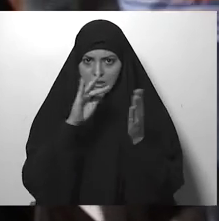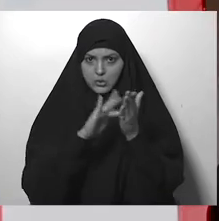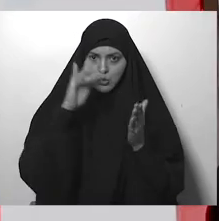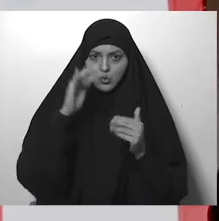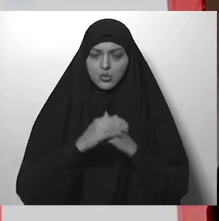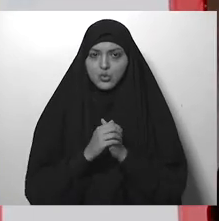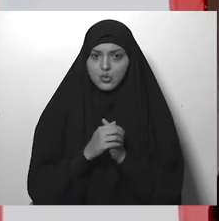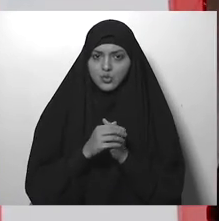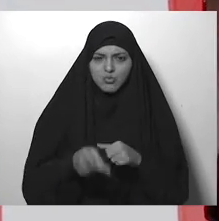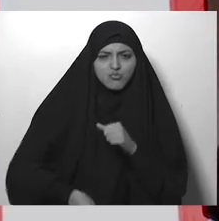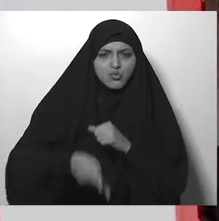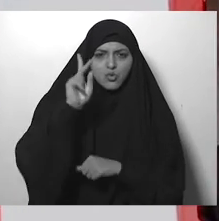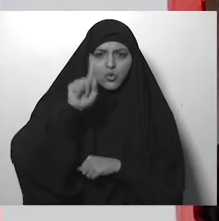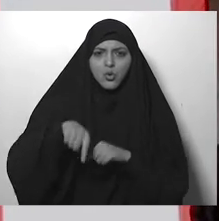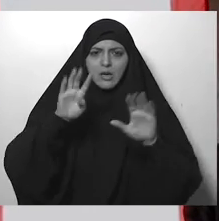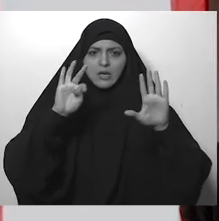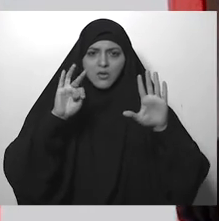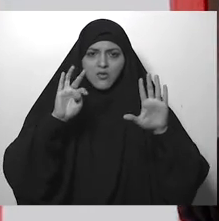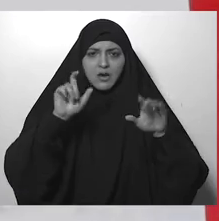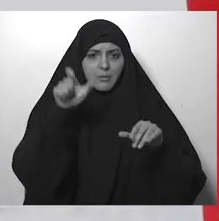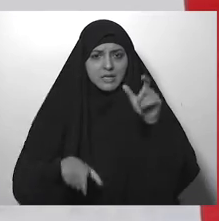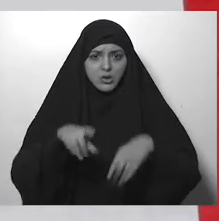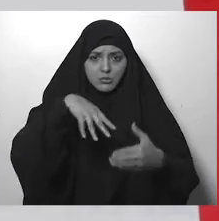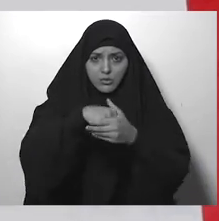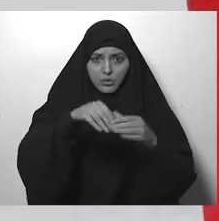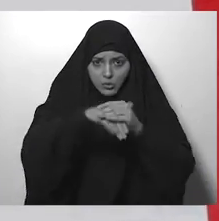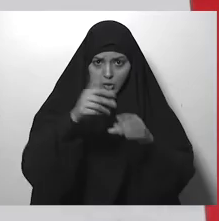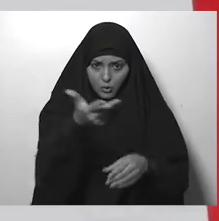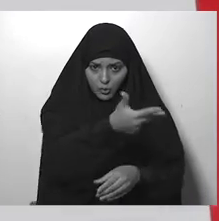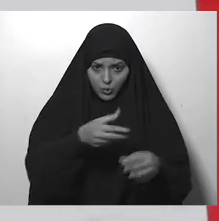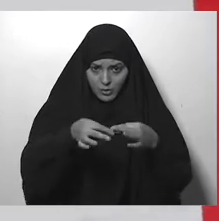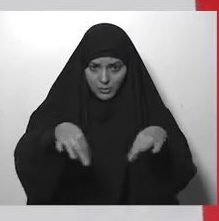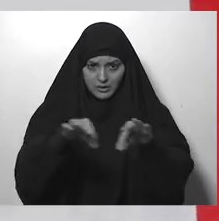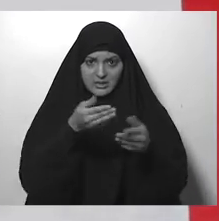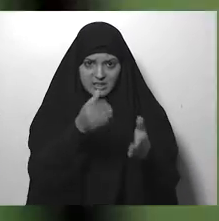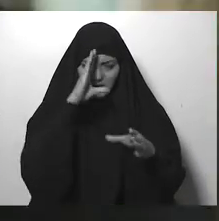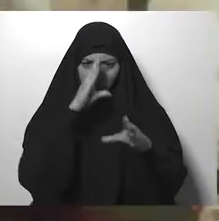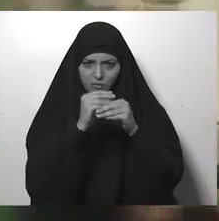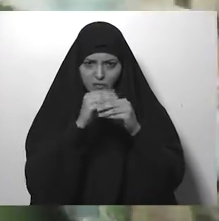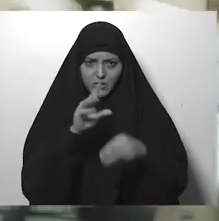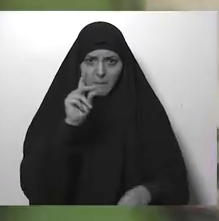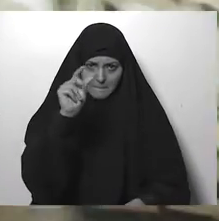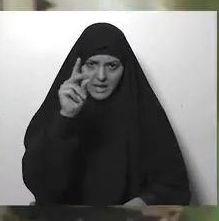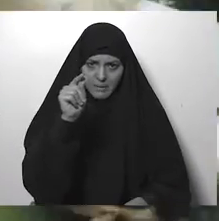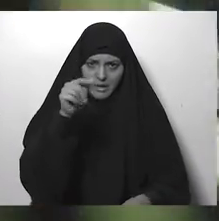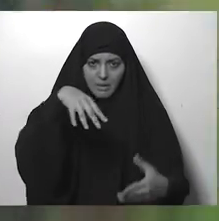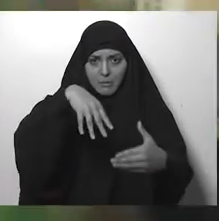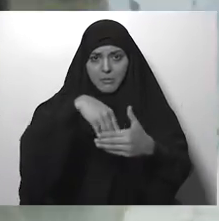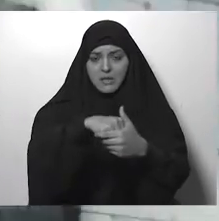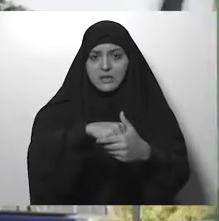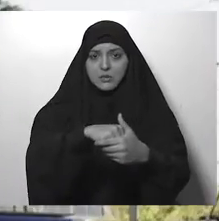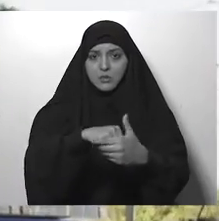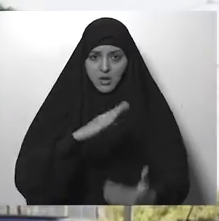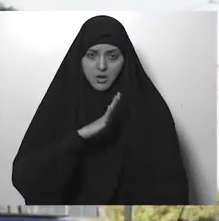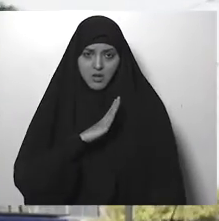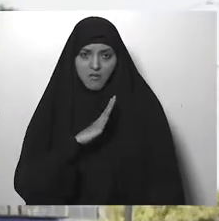touché plus de 90 participants de ces trois pays cette formation a permis aux participants de